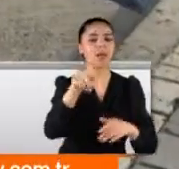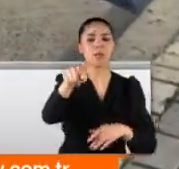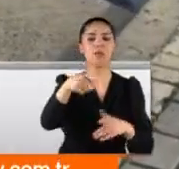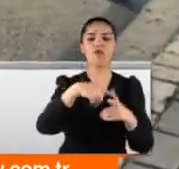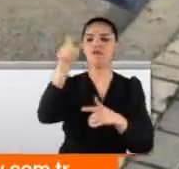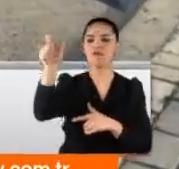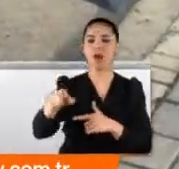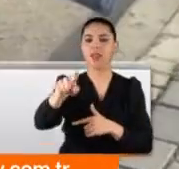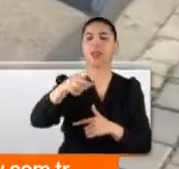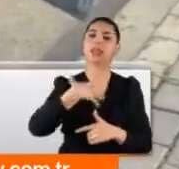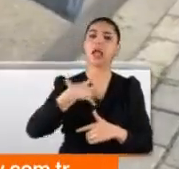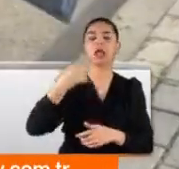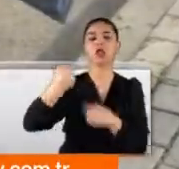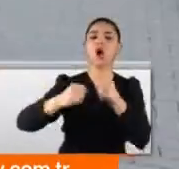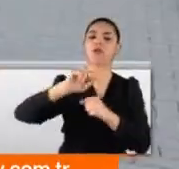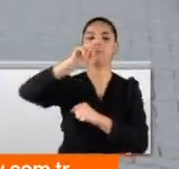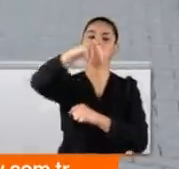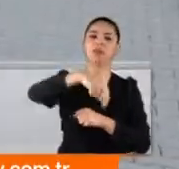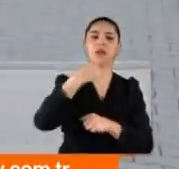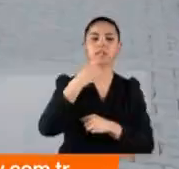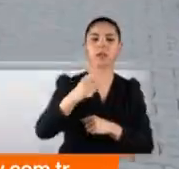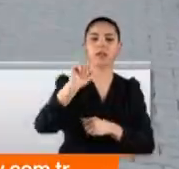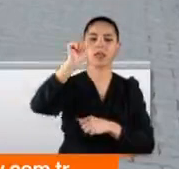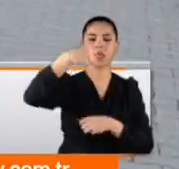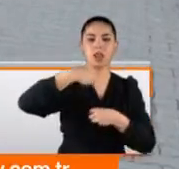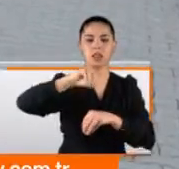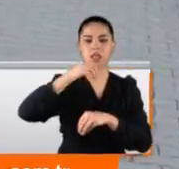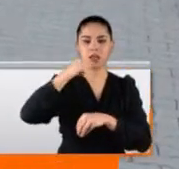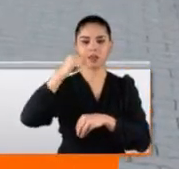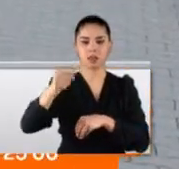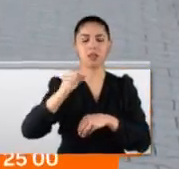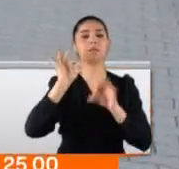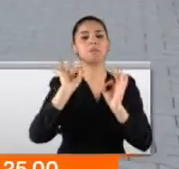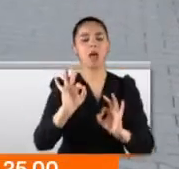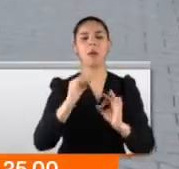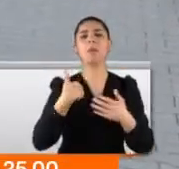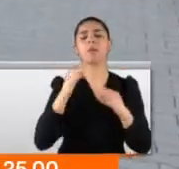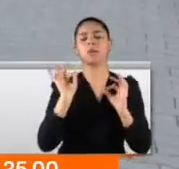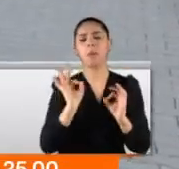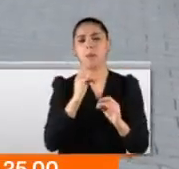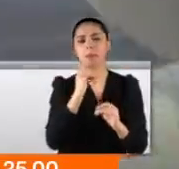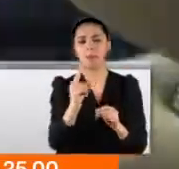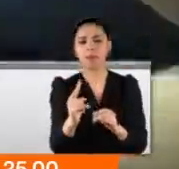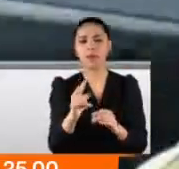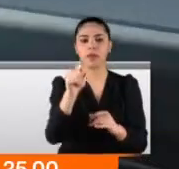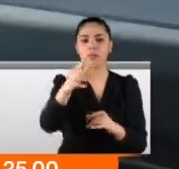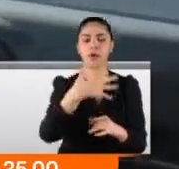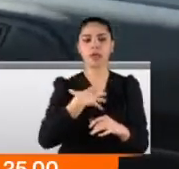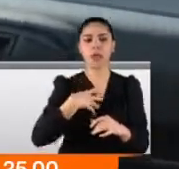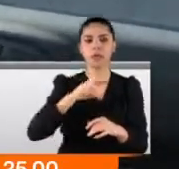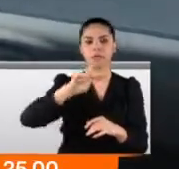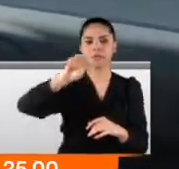Fatih Özkan'ın direksiyona geçmesini istedi. Yarın satışı yaparız dedi. Tamam dedim. O sol kapıyı açtı, ayağını dışarı